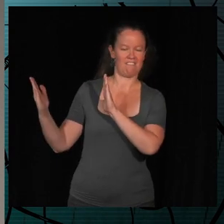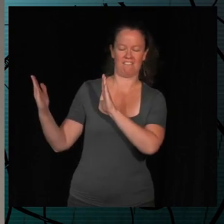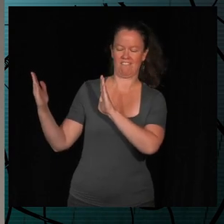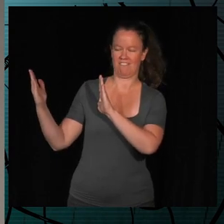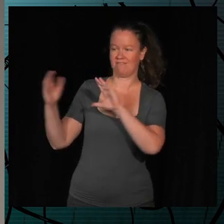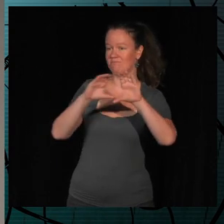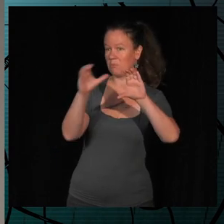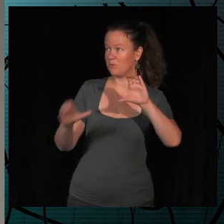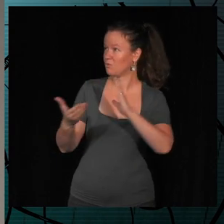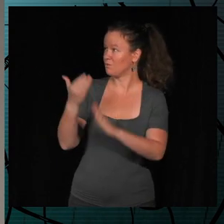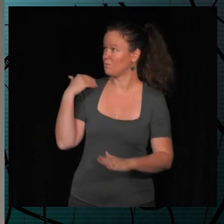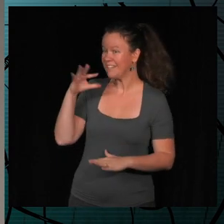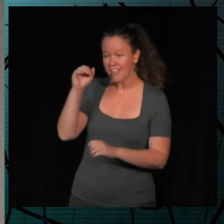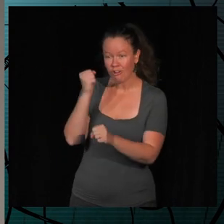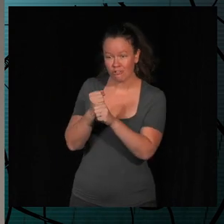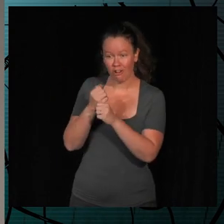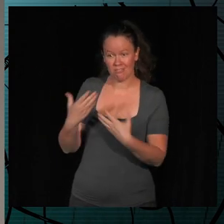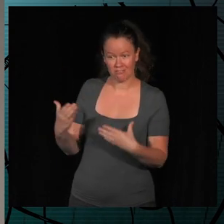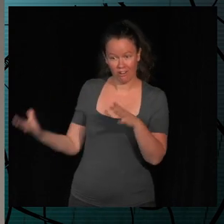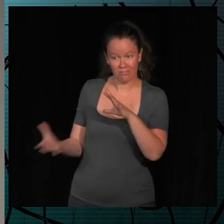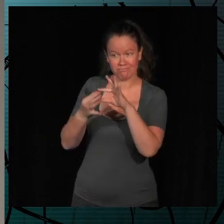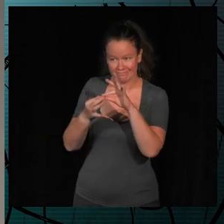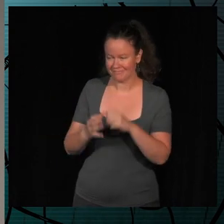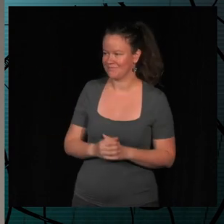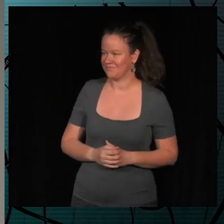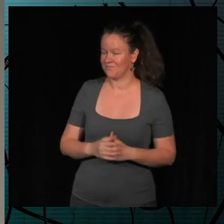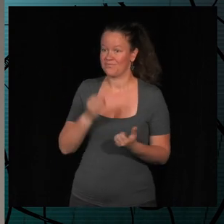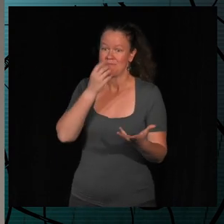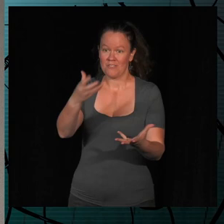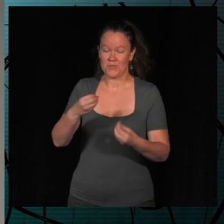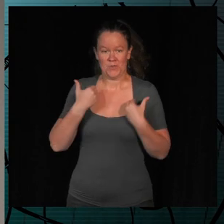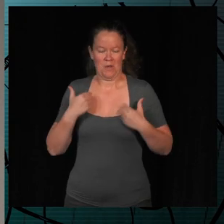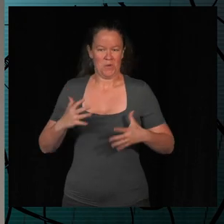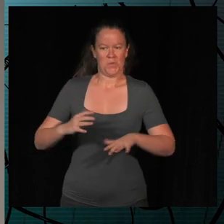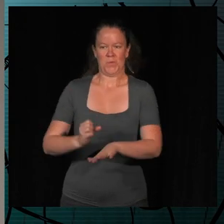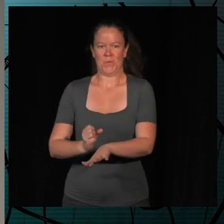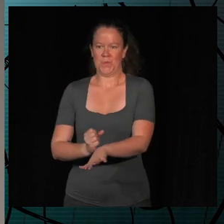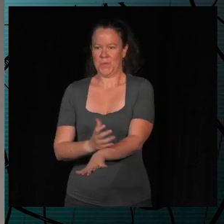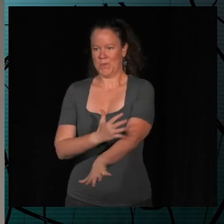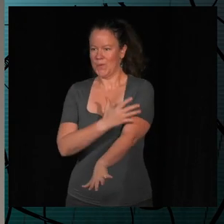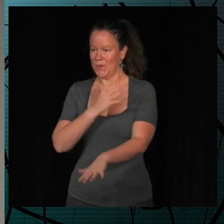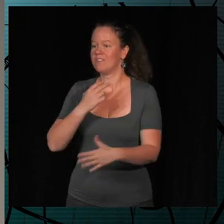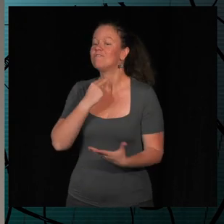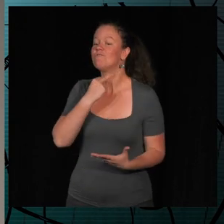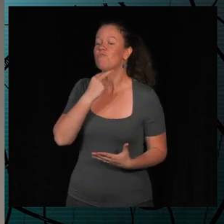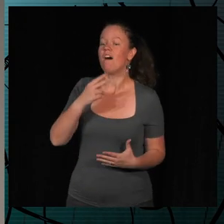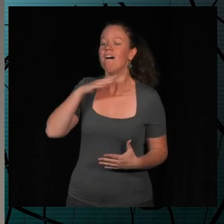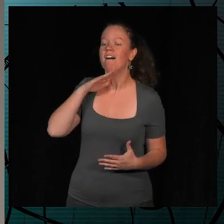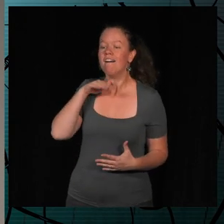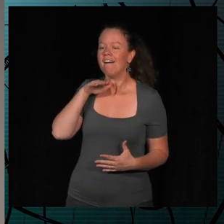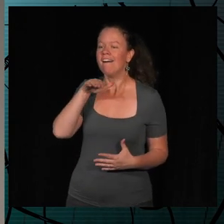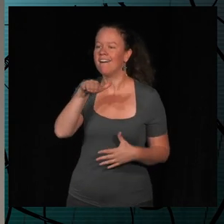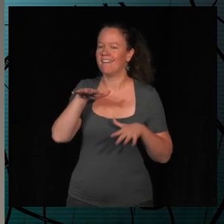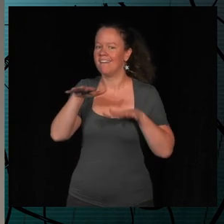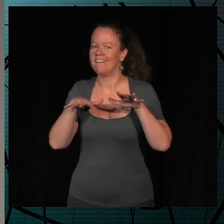presque 50 ans bienvenue à vous euh je suis un peu fébrile parce que comme vous pouvez le constater ma voix est